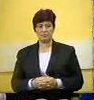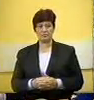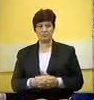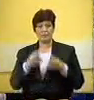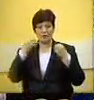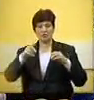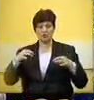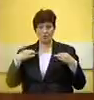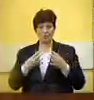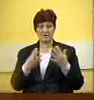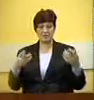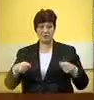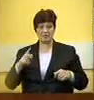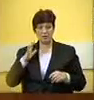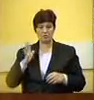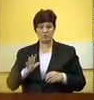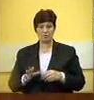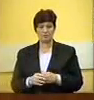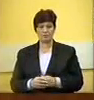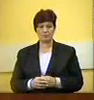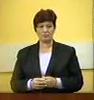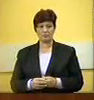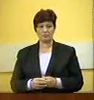Uvaženo predsedništvo, dame i gospodo,